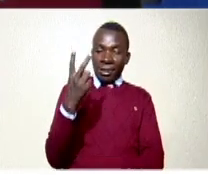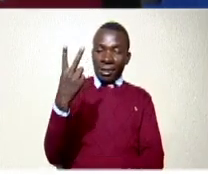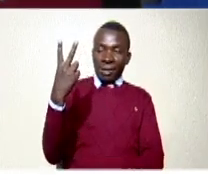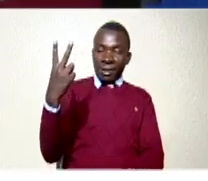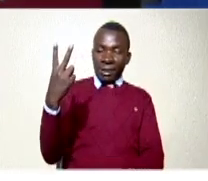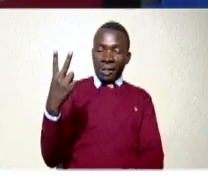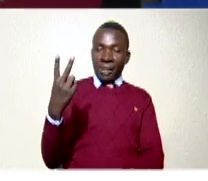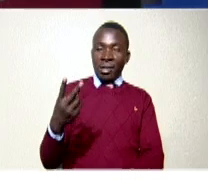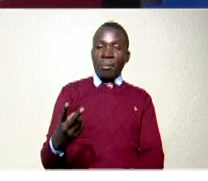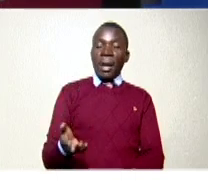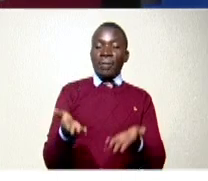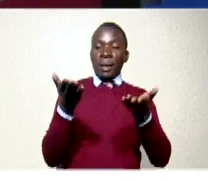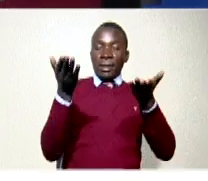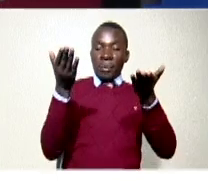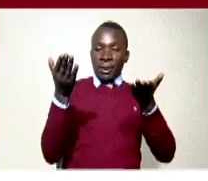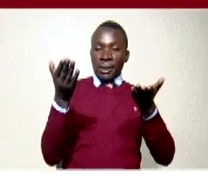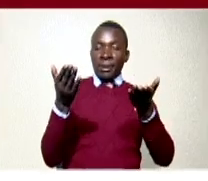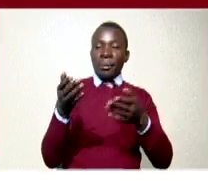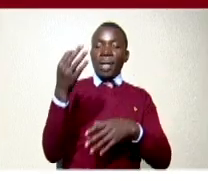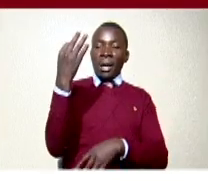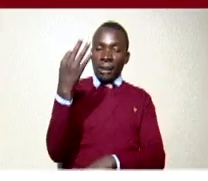2022 bwari bwazamutse ku rugero rwa